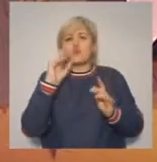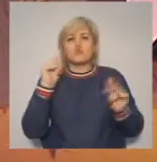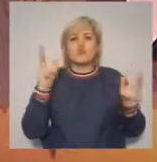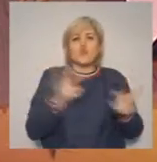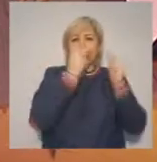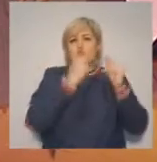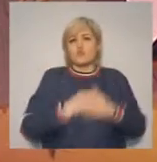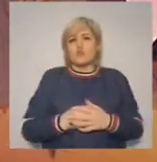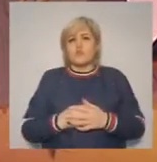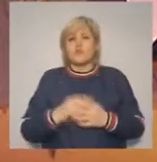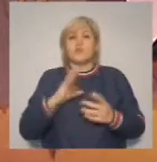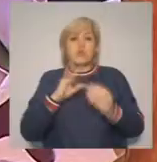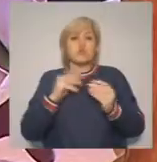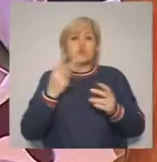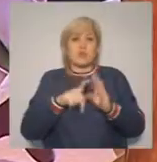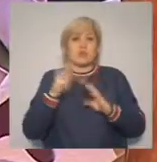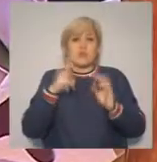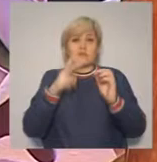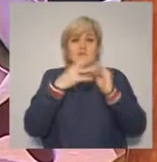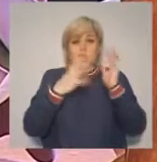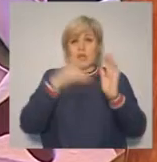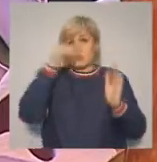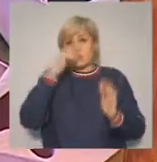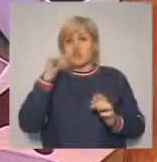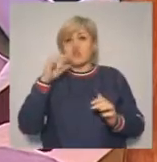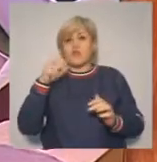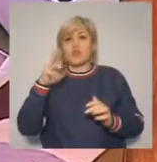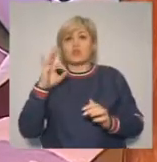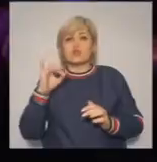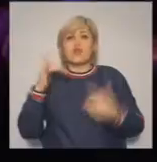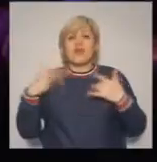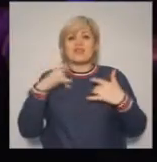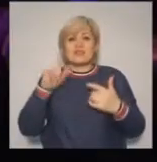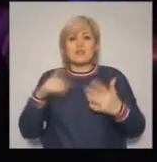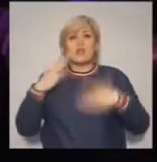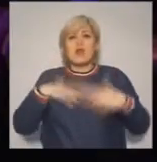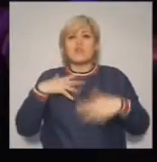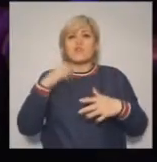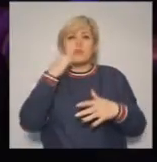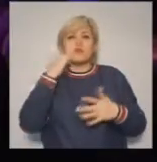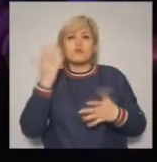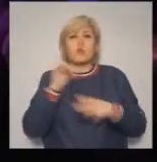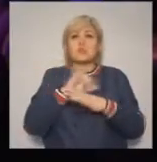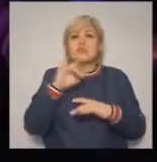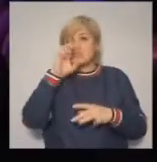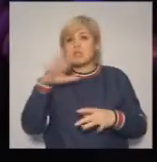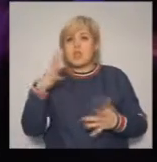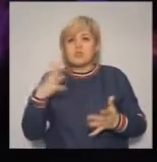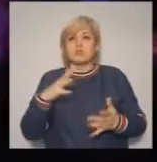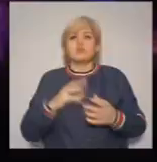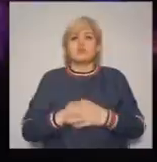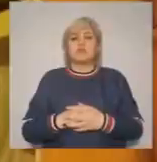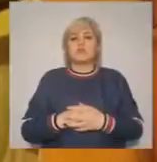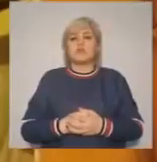Ванечку выручать! А в самом начале 2019 года нижневартовские артисты радовали москвичей и гостей